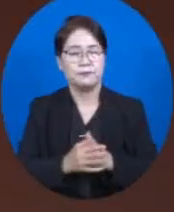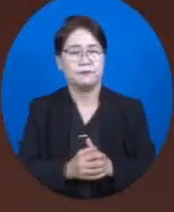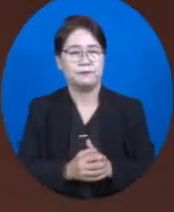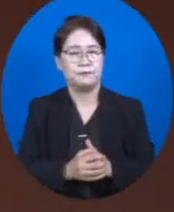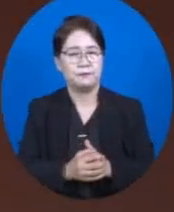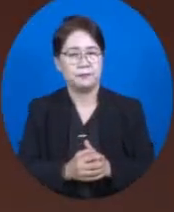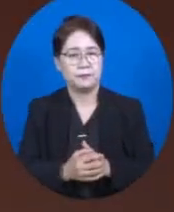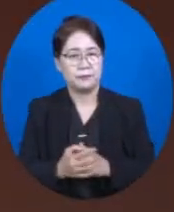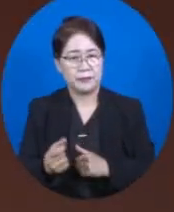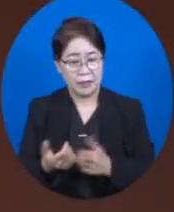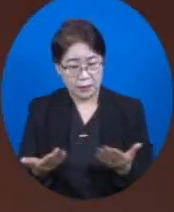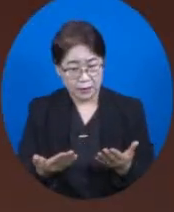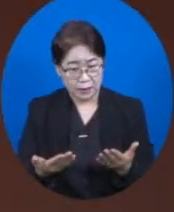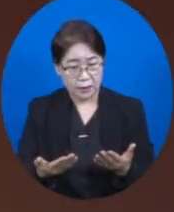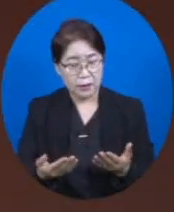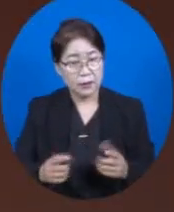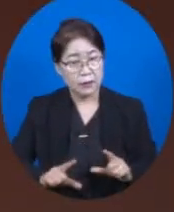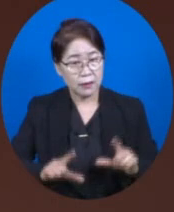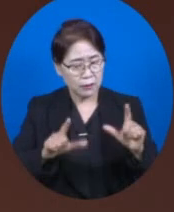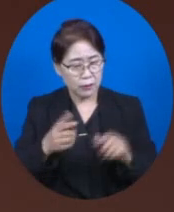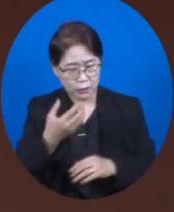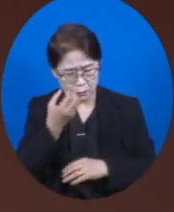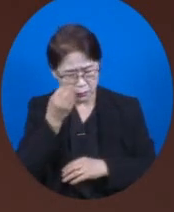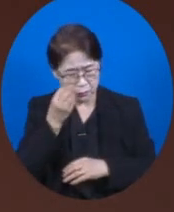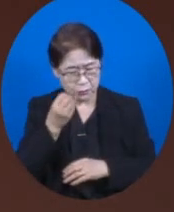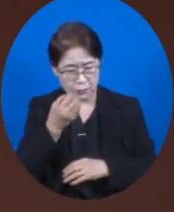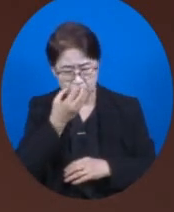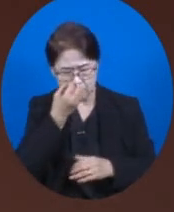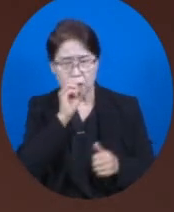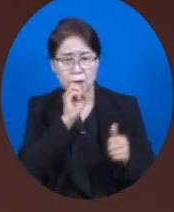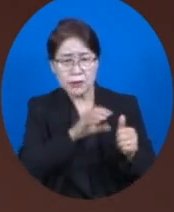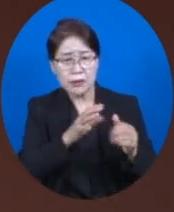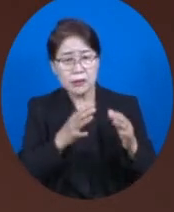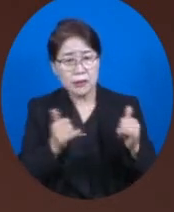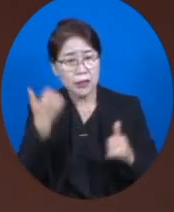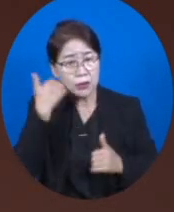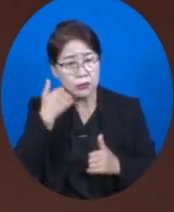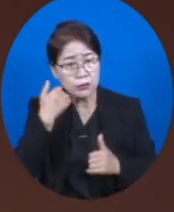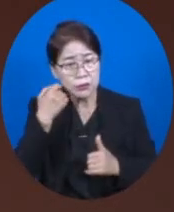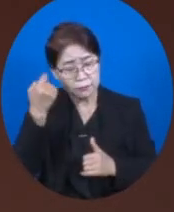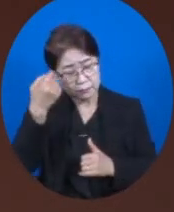그러므로 작은 일의 날이라고 멸시하는 자가 누구냐라고 하는이 말씀을 보게 되면